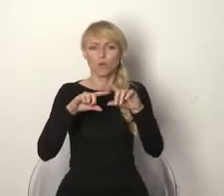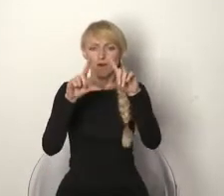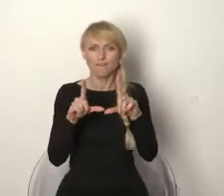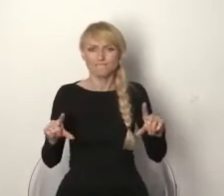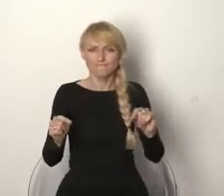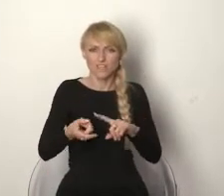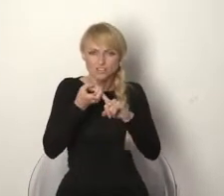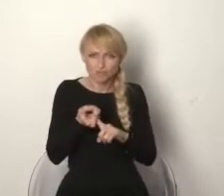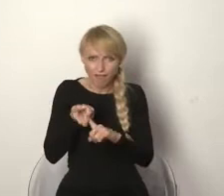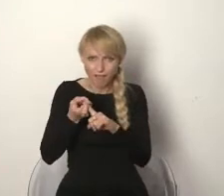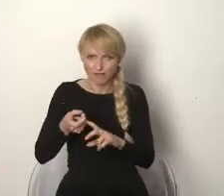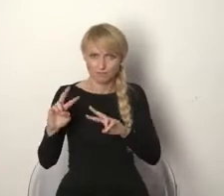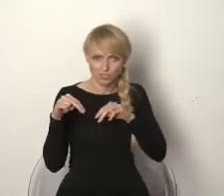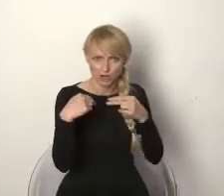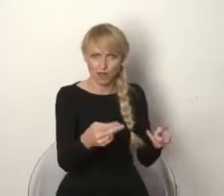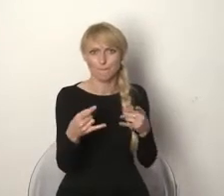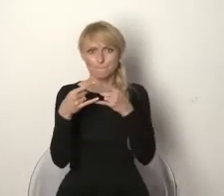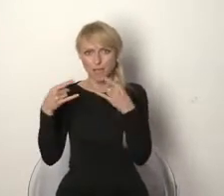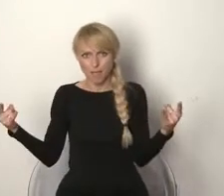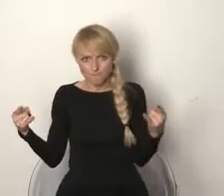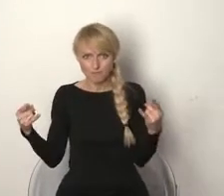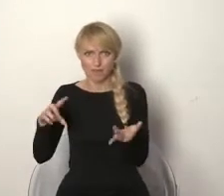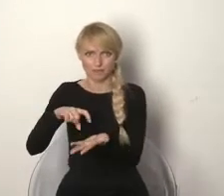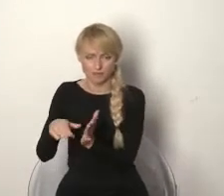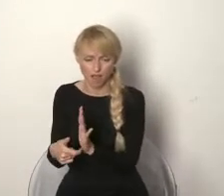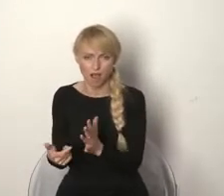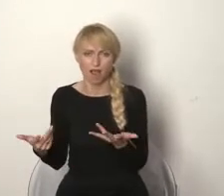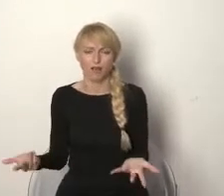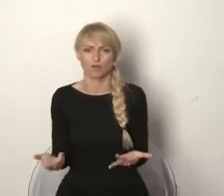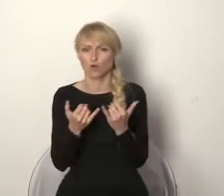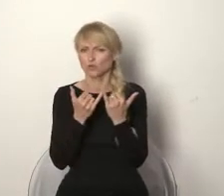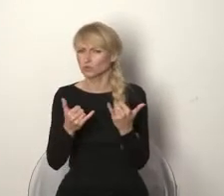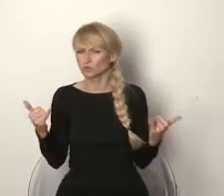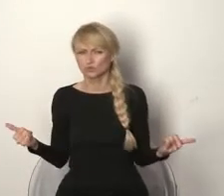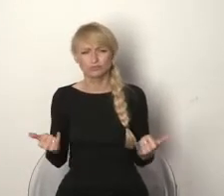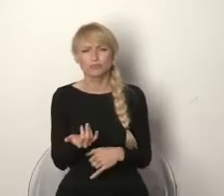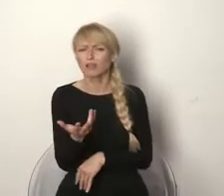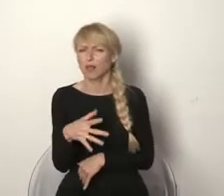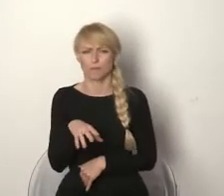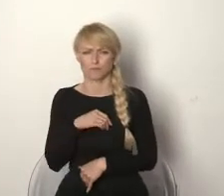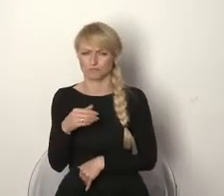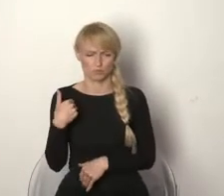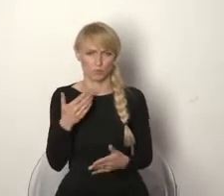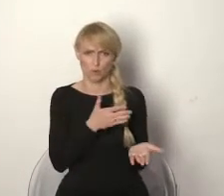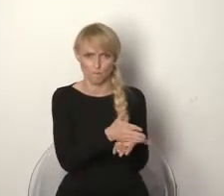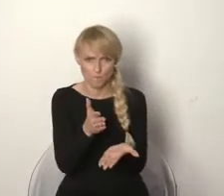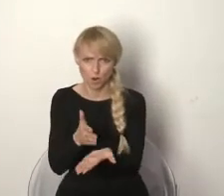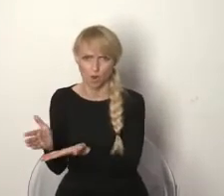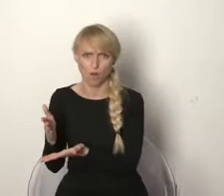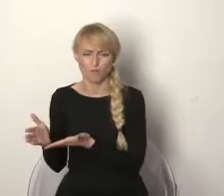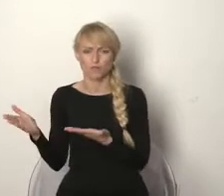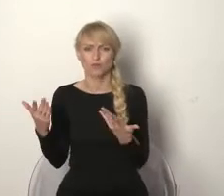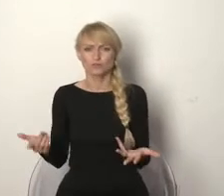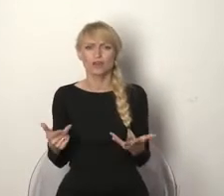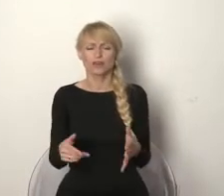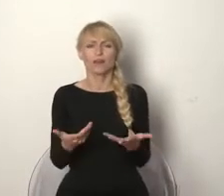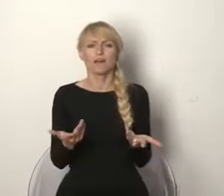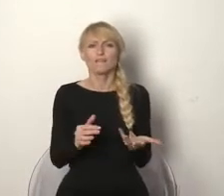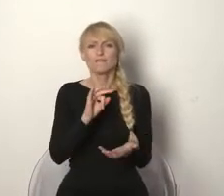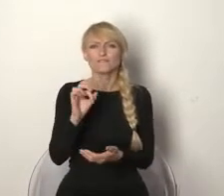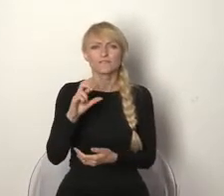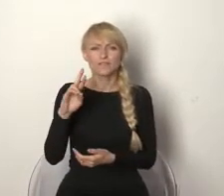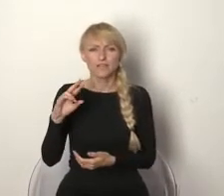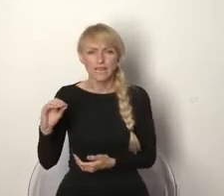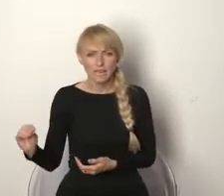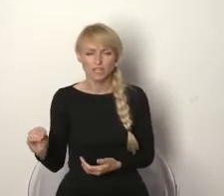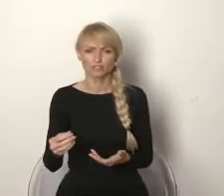z salonów. Wszystko to, co mogliśmy, pomagaliśmy na tyle, na ile mogliśmy w realizacji chociażby idei free shopów, dostarczając